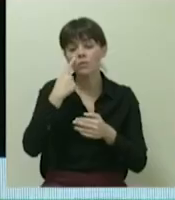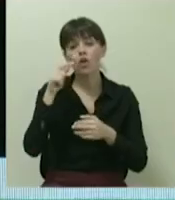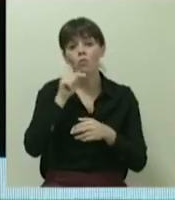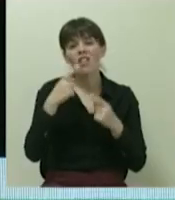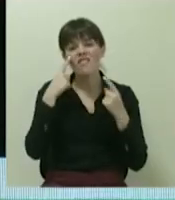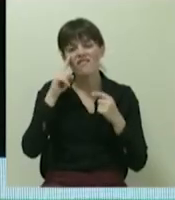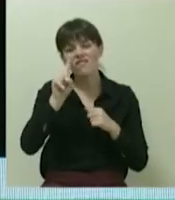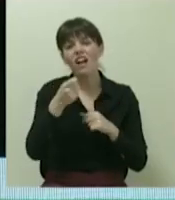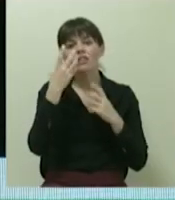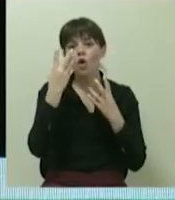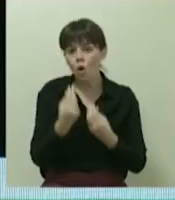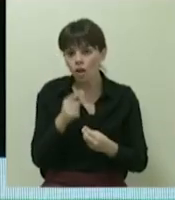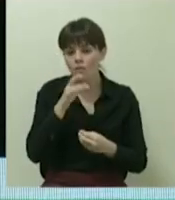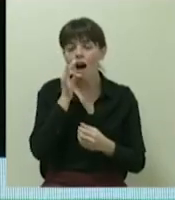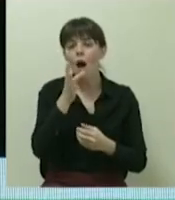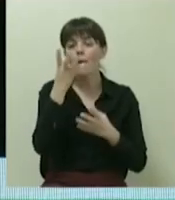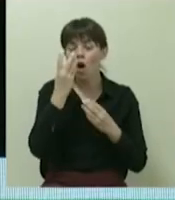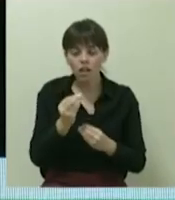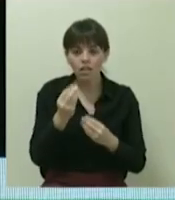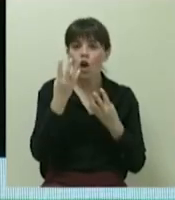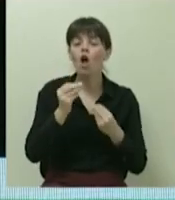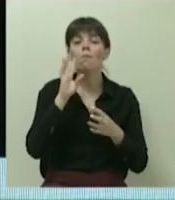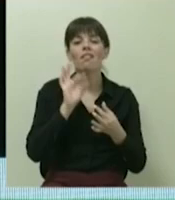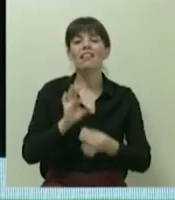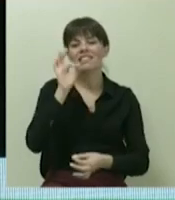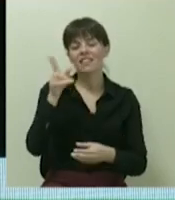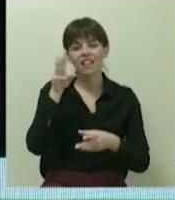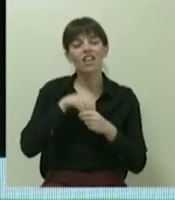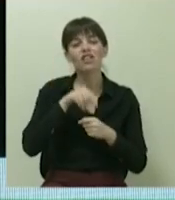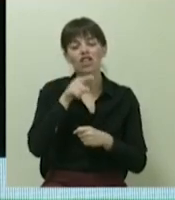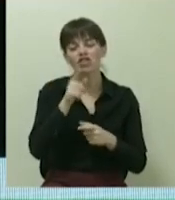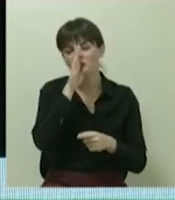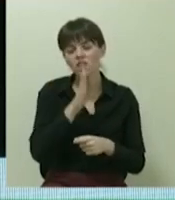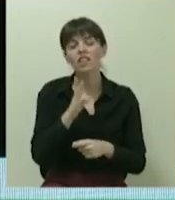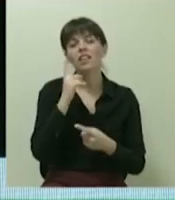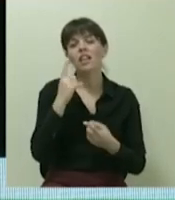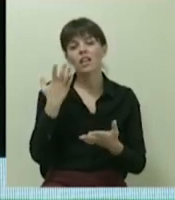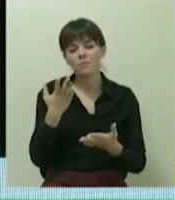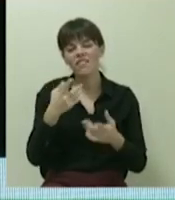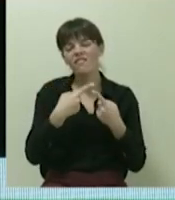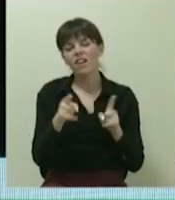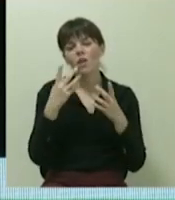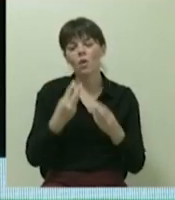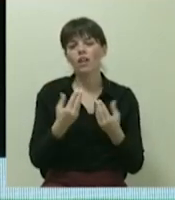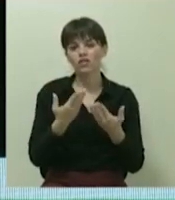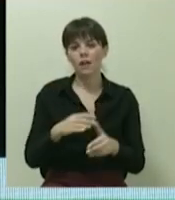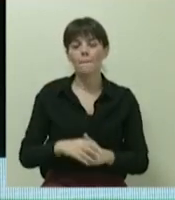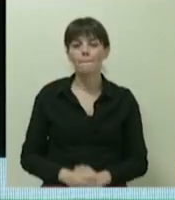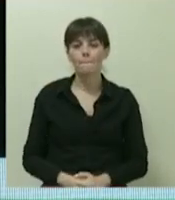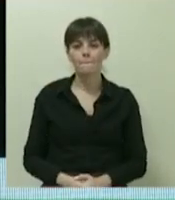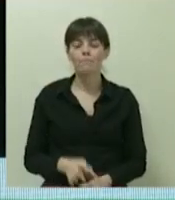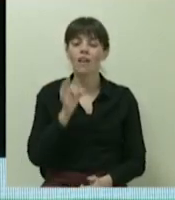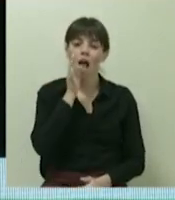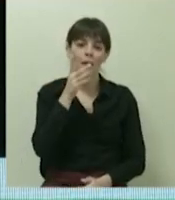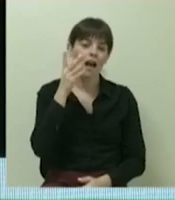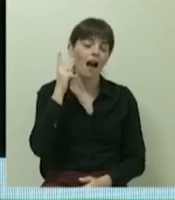Bunun farkında olanlar, bundan haberi olanlar ve olmayan insanlar arasında ciddi bir kırılım olacak.